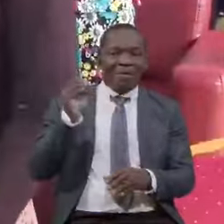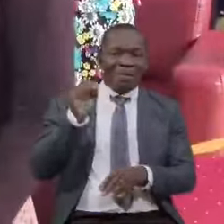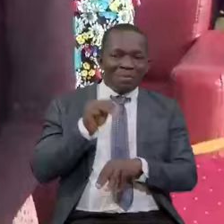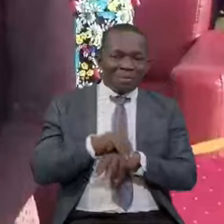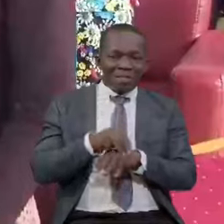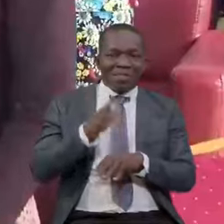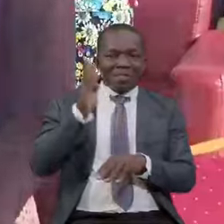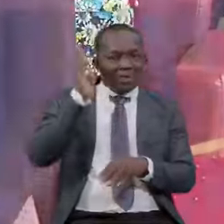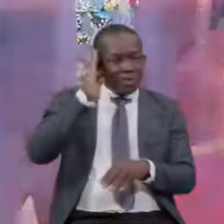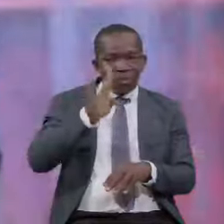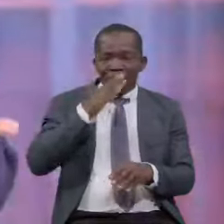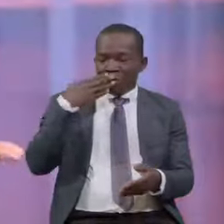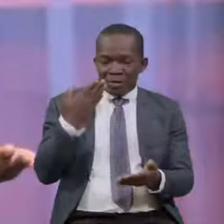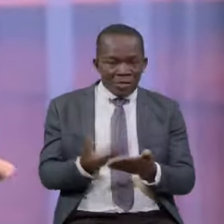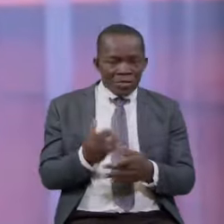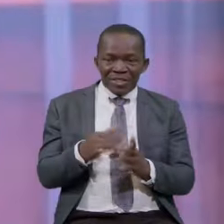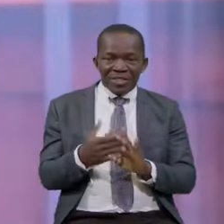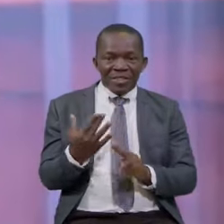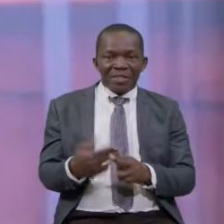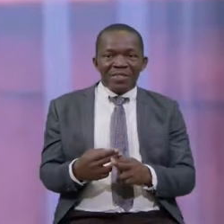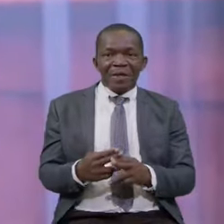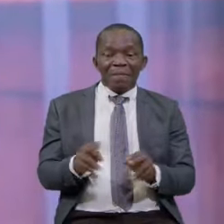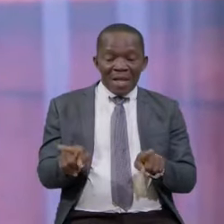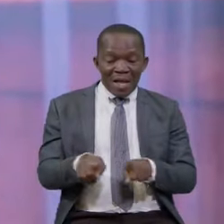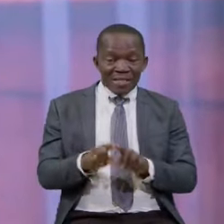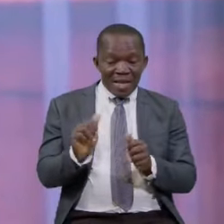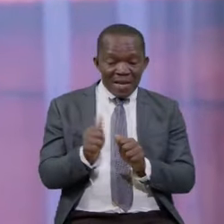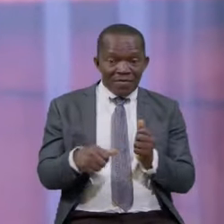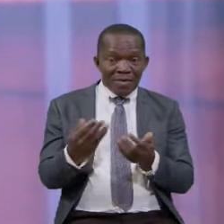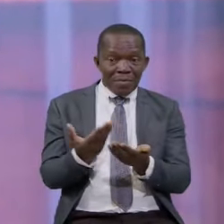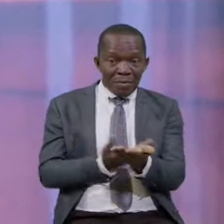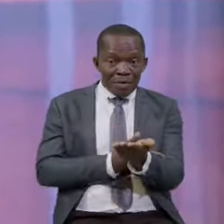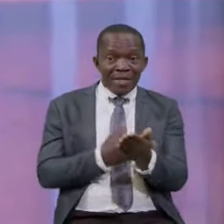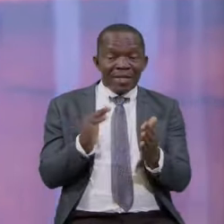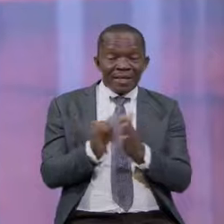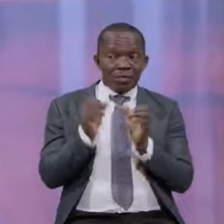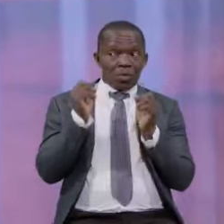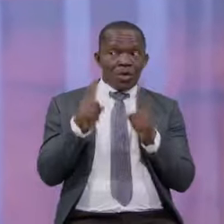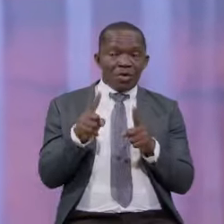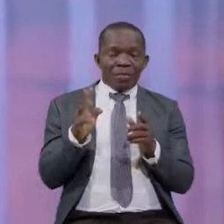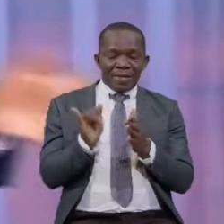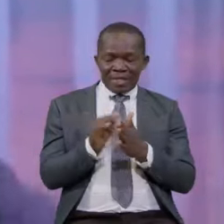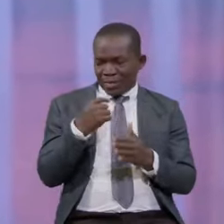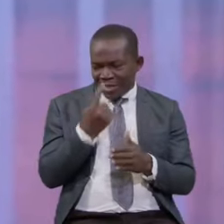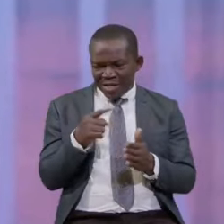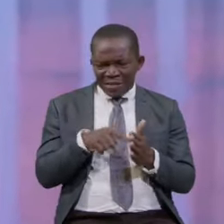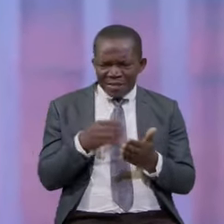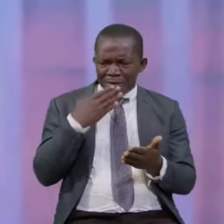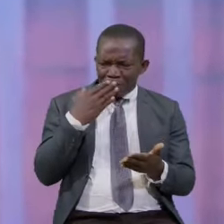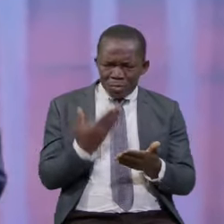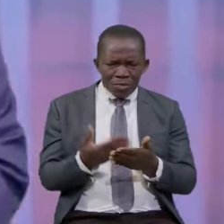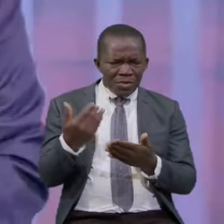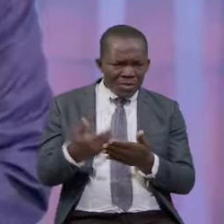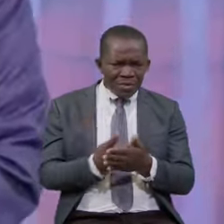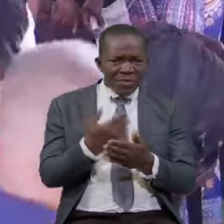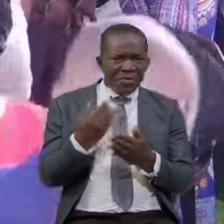bon et comme tous les matins nous réveillons nous disons voici le jour que Dieu a fait